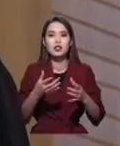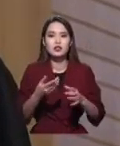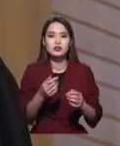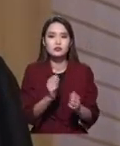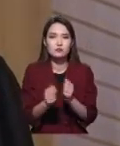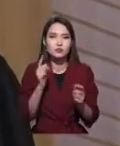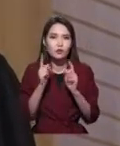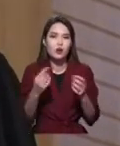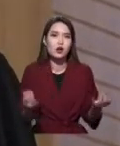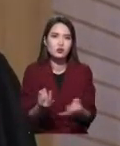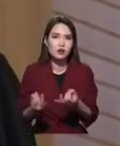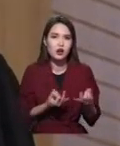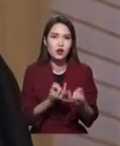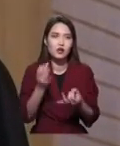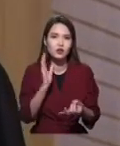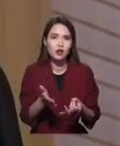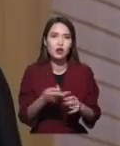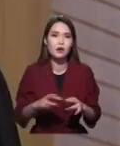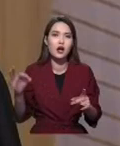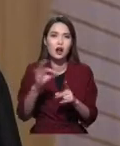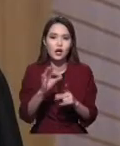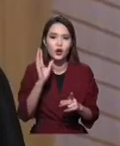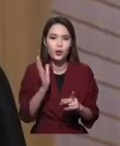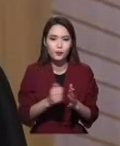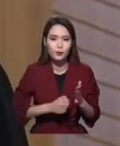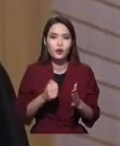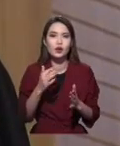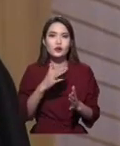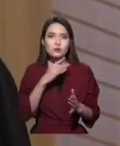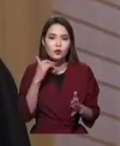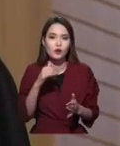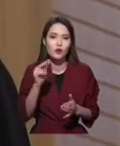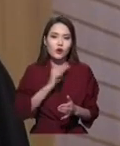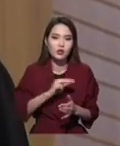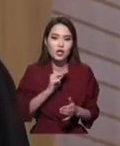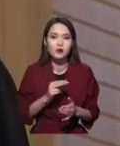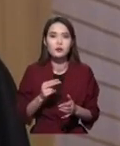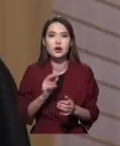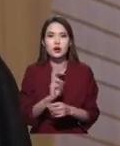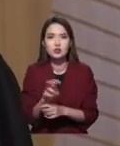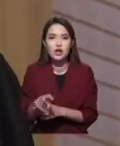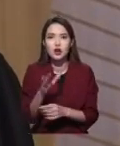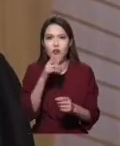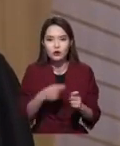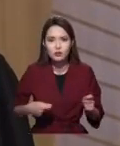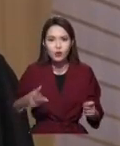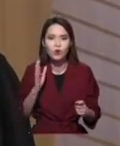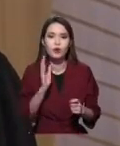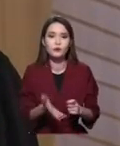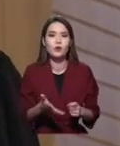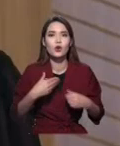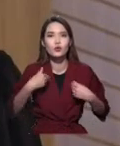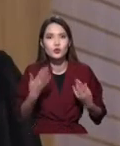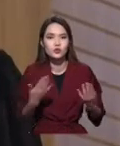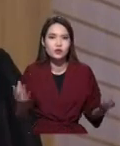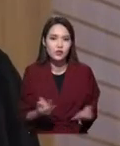бірігіп талқылайтын боламыз. Міне осы мақсатта бүгінгі жұмыс өтіп жатыр. Бұл жұмыс екі күнге созылады және де әр өңірдің ұсыныстары тыңдалатын